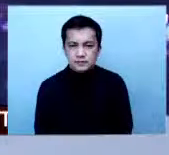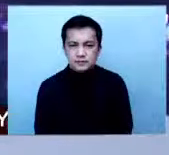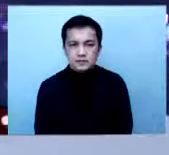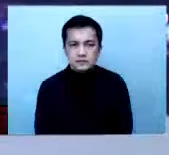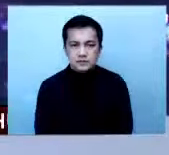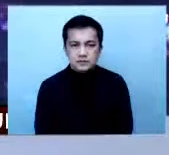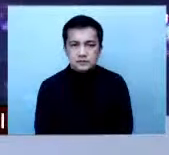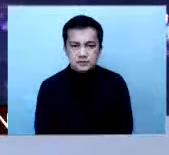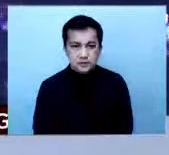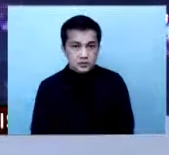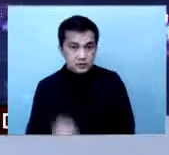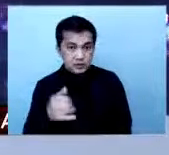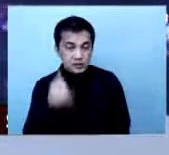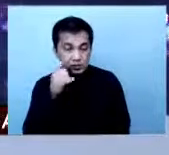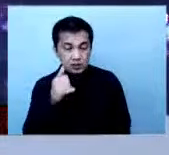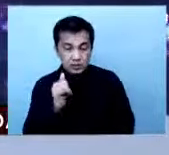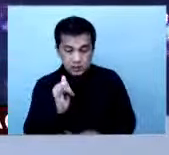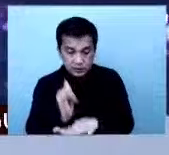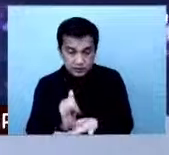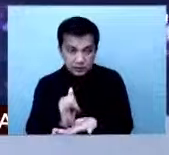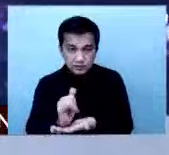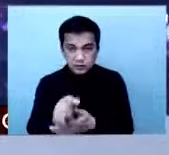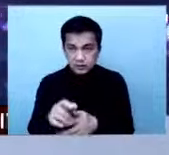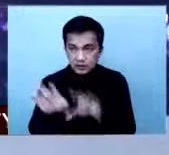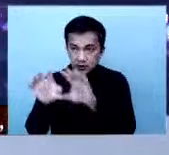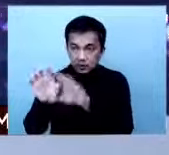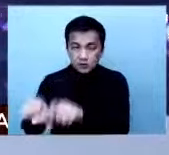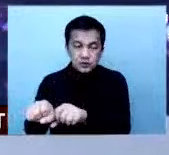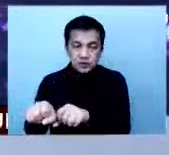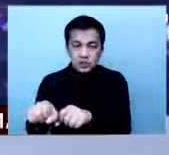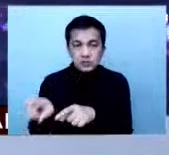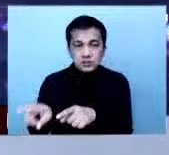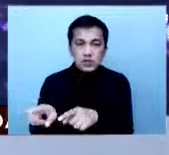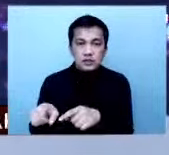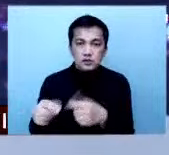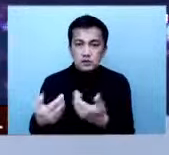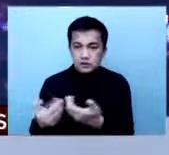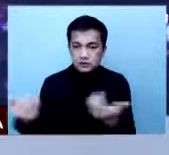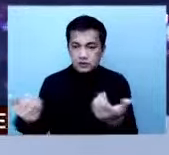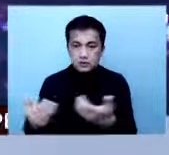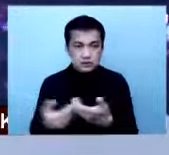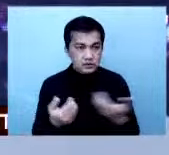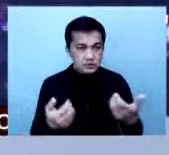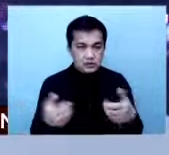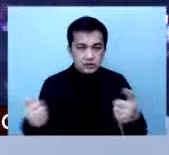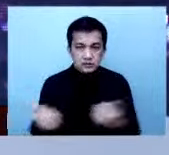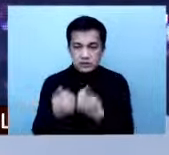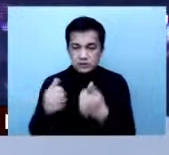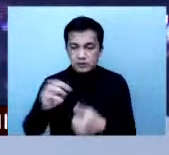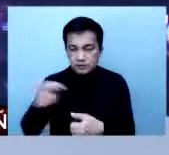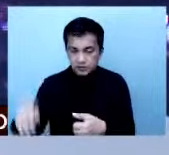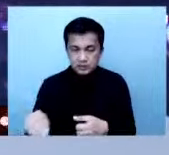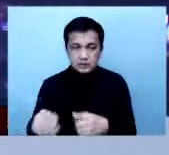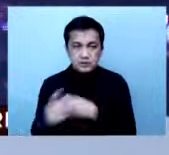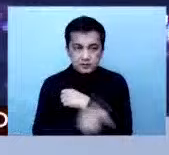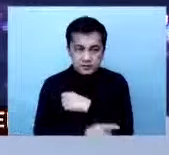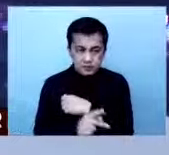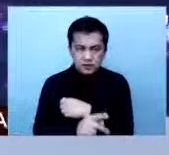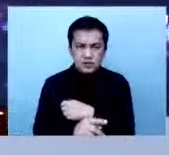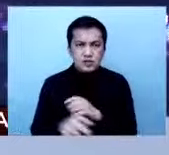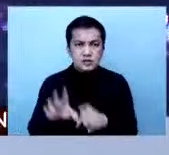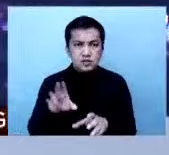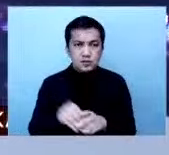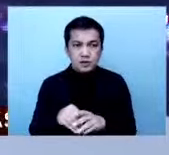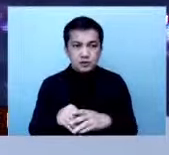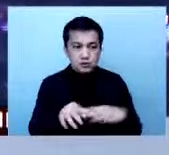sa pool sa dashcam ang magkakahiwalay ng aksidente sa Metro Manila at iba pang probinsya kabilang na po ang pag counterflow ng isang motor